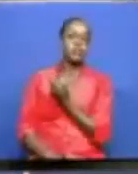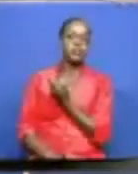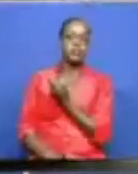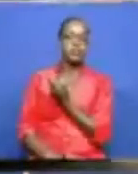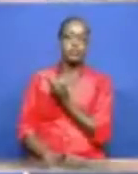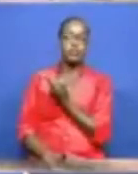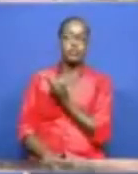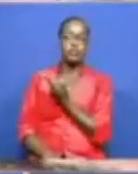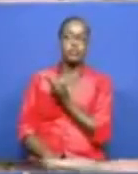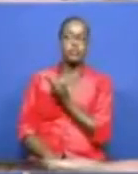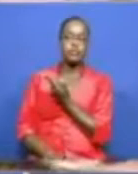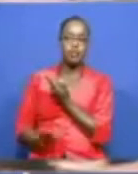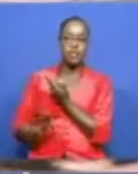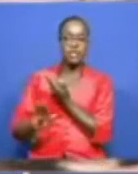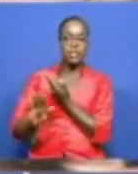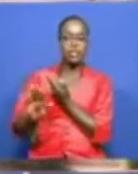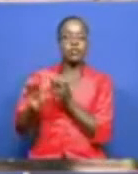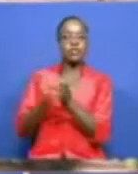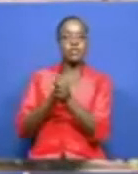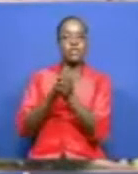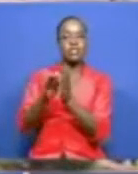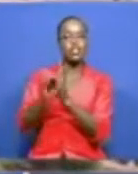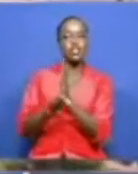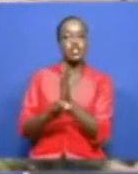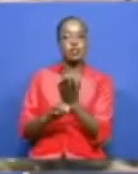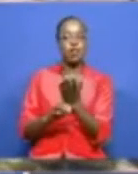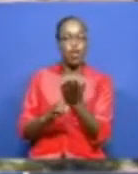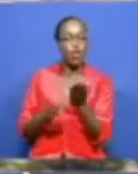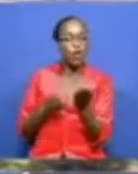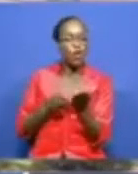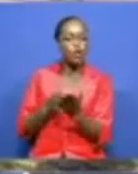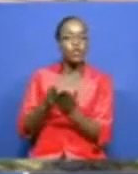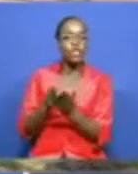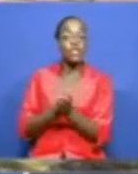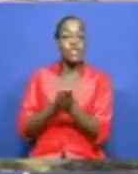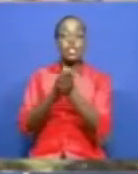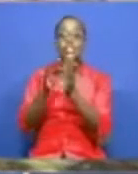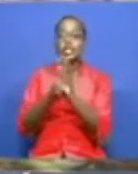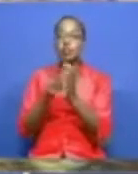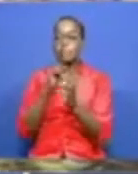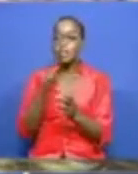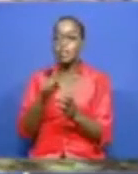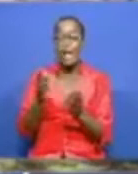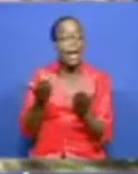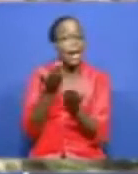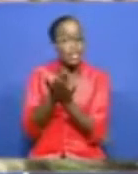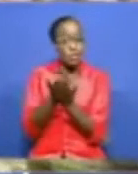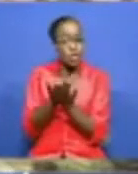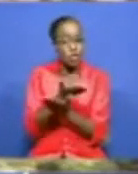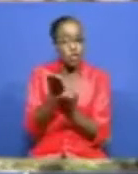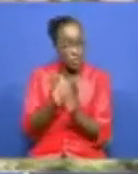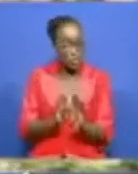Maraga anapoondoka uongozini anaacha uradhi thabiti katika uongozi wake, huku akiwasii wale anaoacha